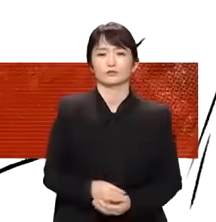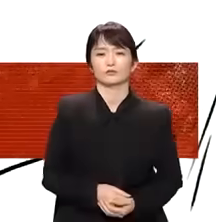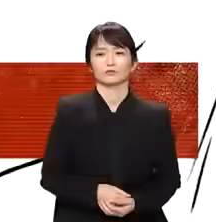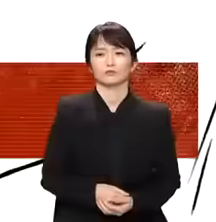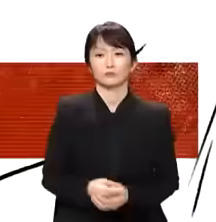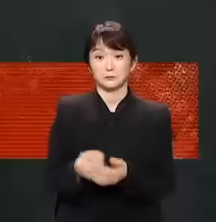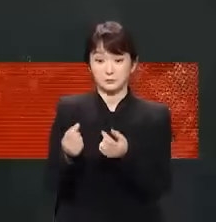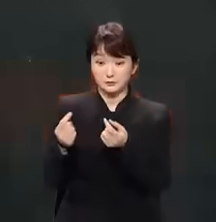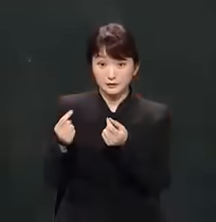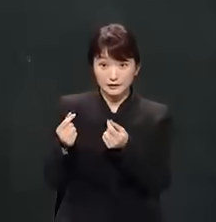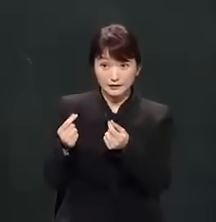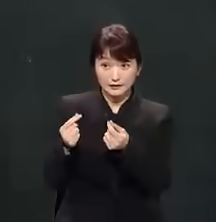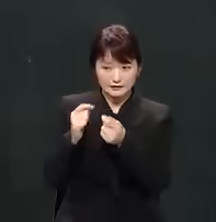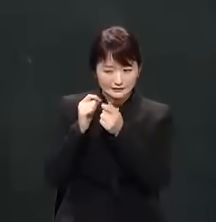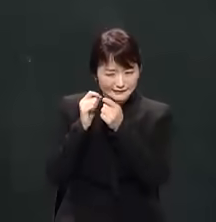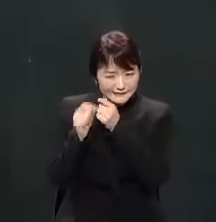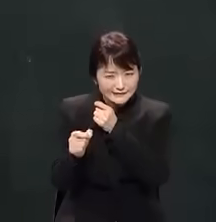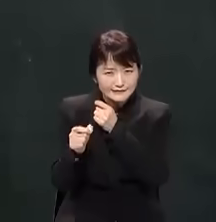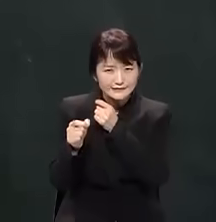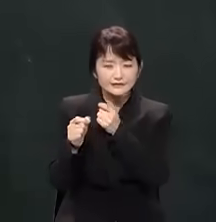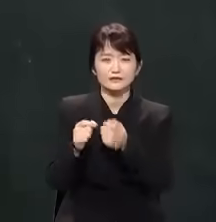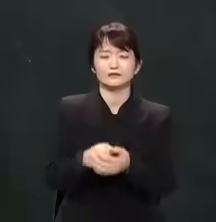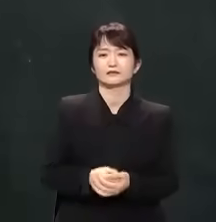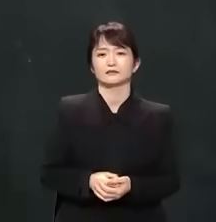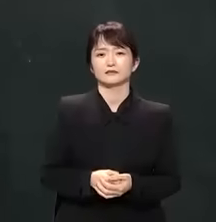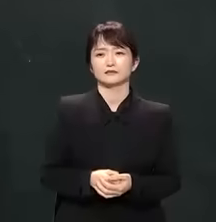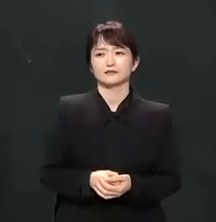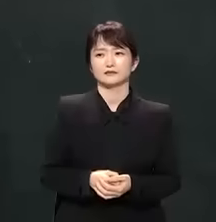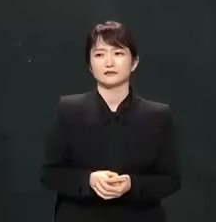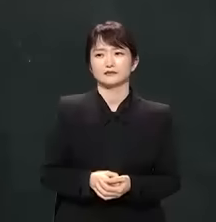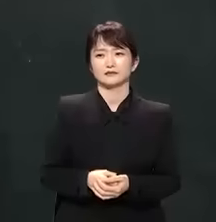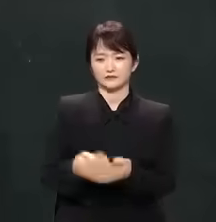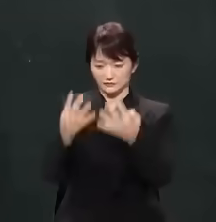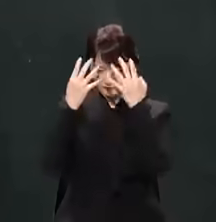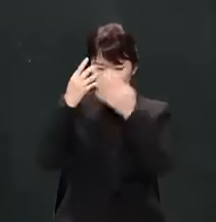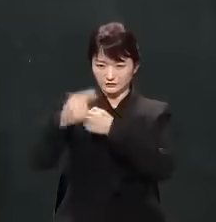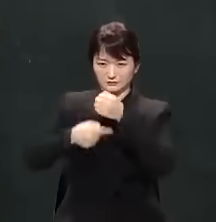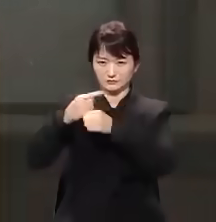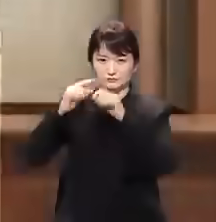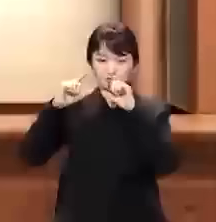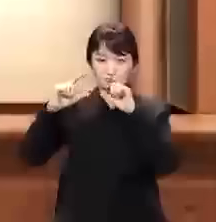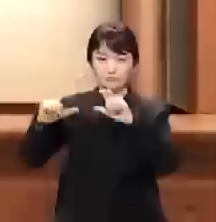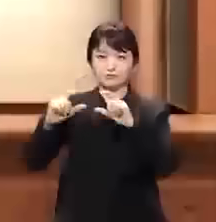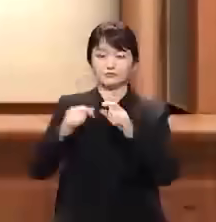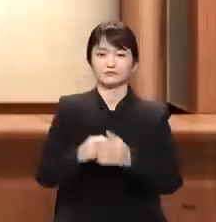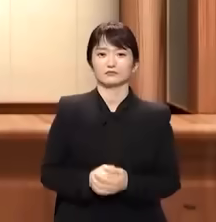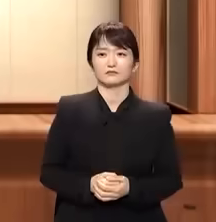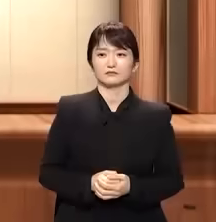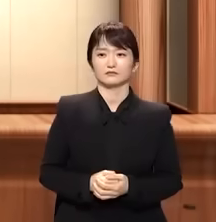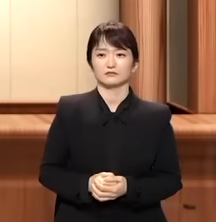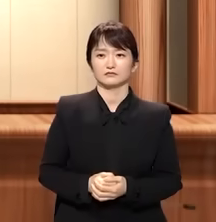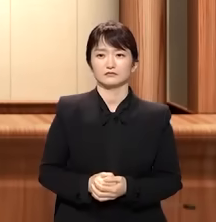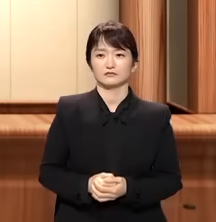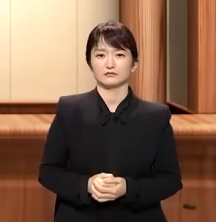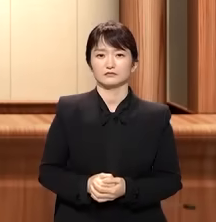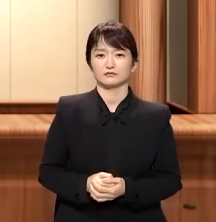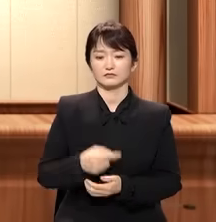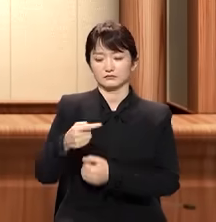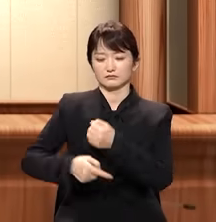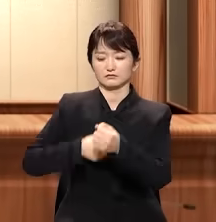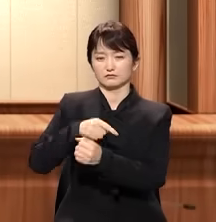식으로 비슷하게 사기를 해서 특히 징역 1년을 선고 받아서 어 어 징역형 1년간 복역을